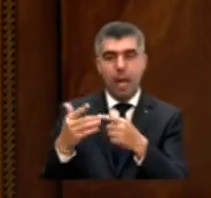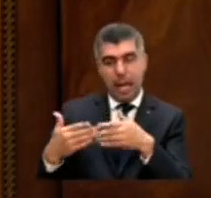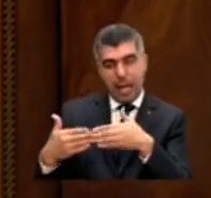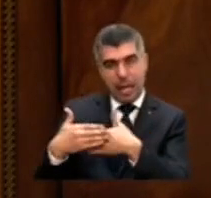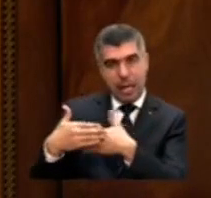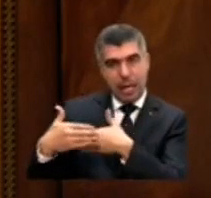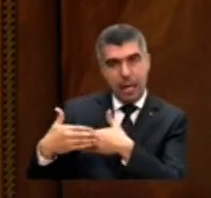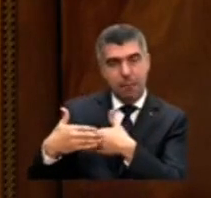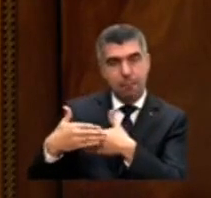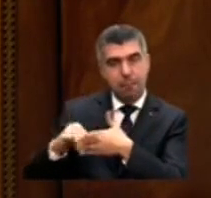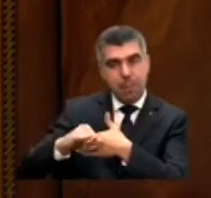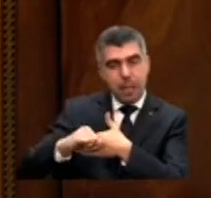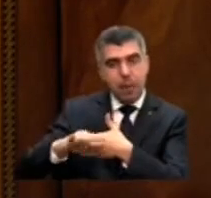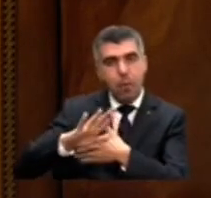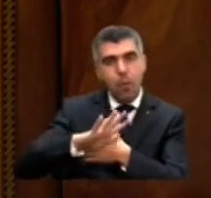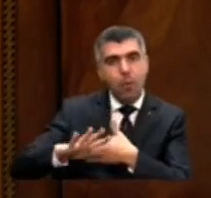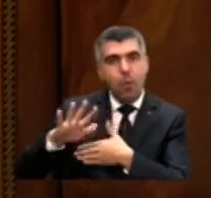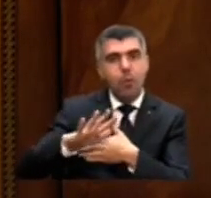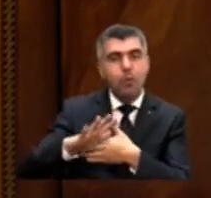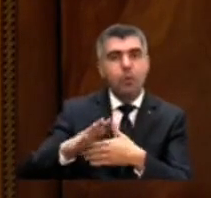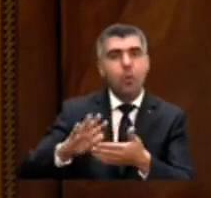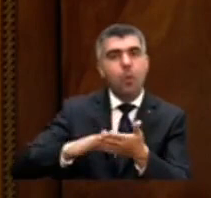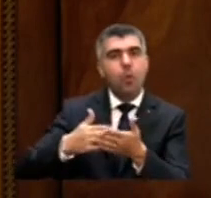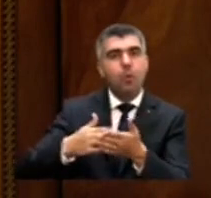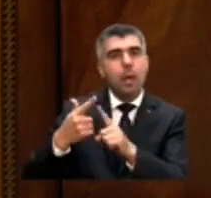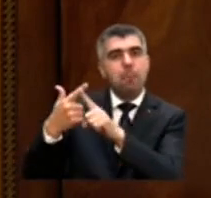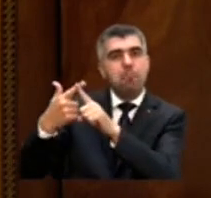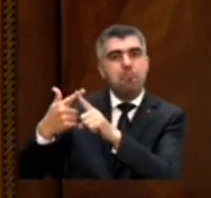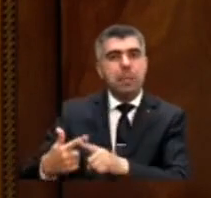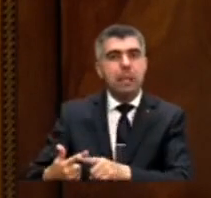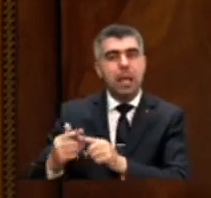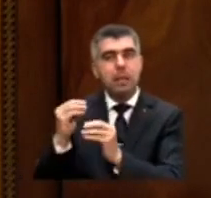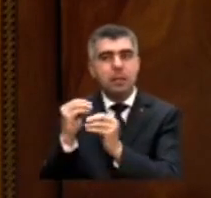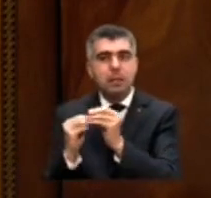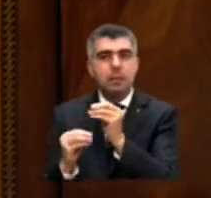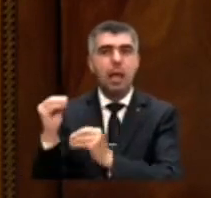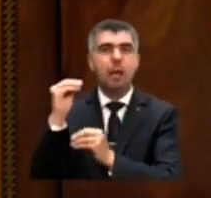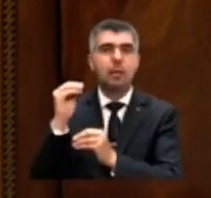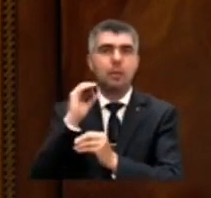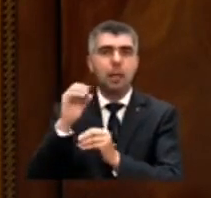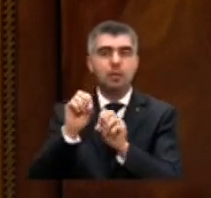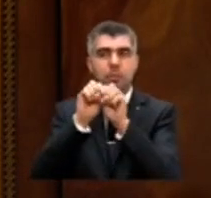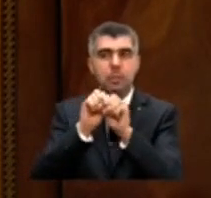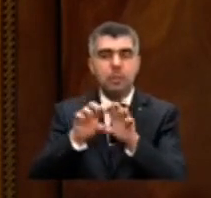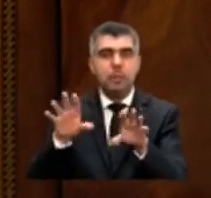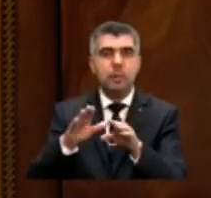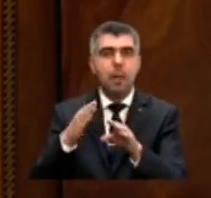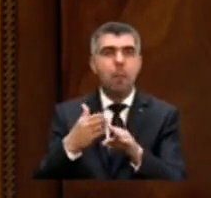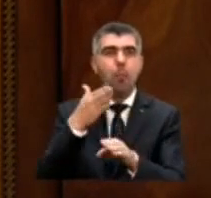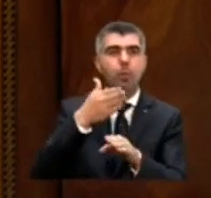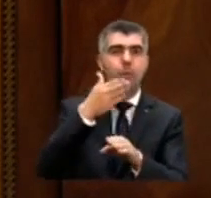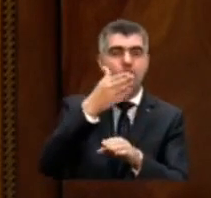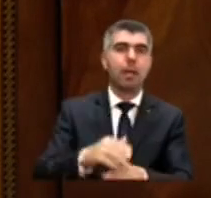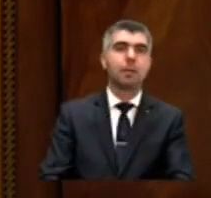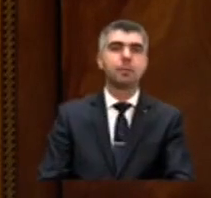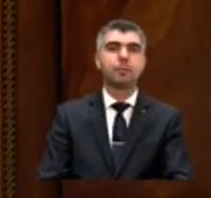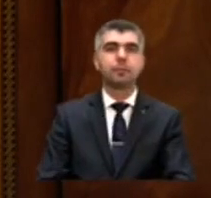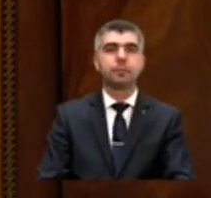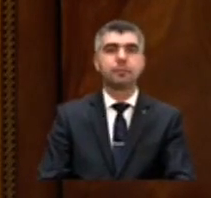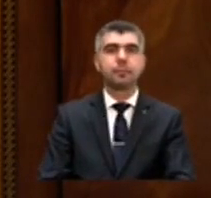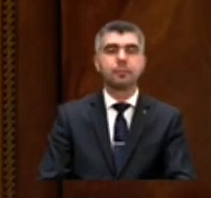مع توفير الوسائل الكفيلة بتطوير العرض الصحي على المدى البعيد. ولتمويل